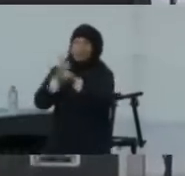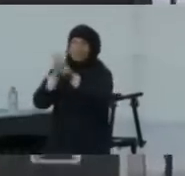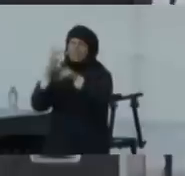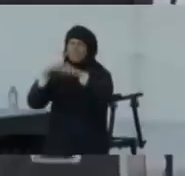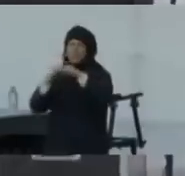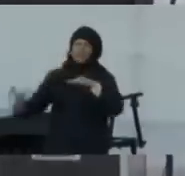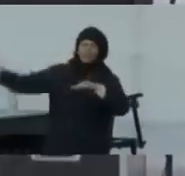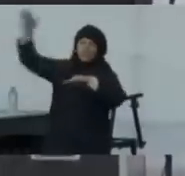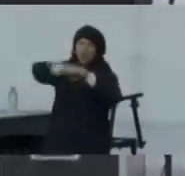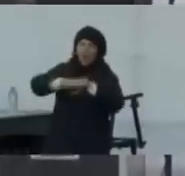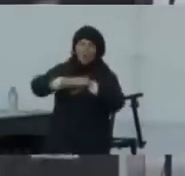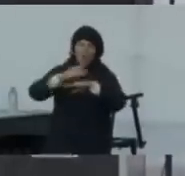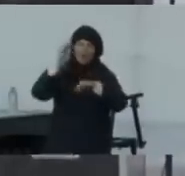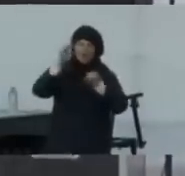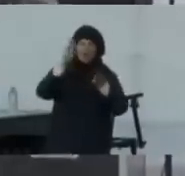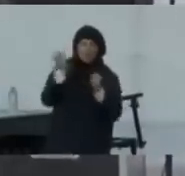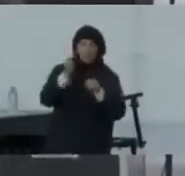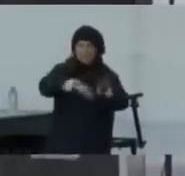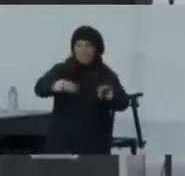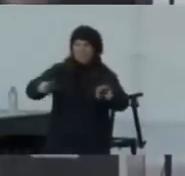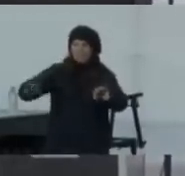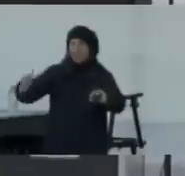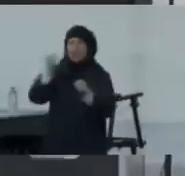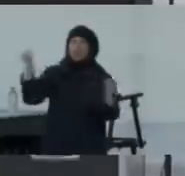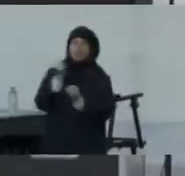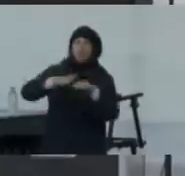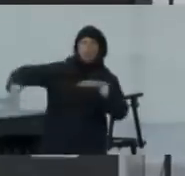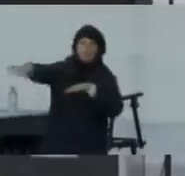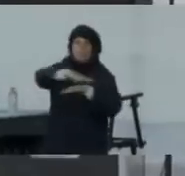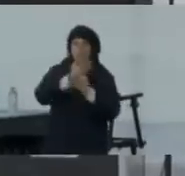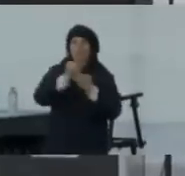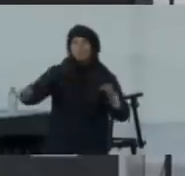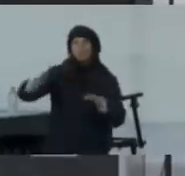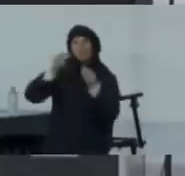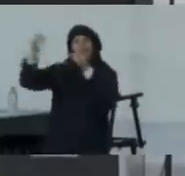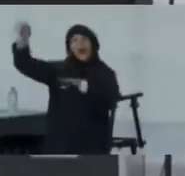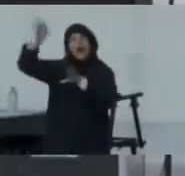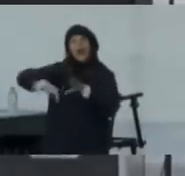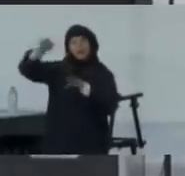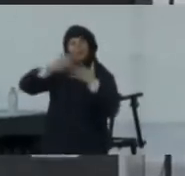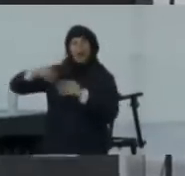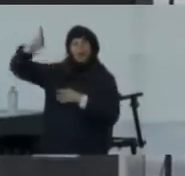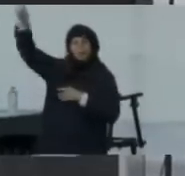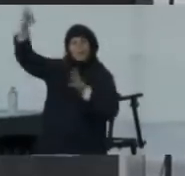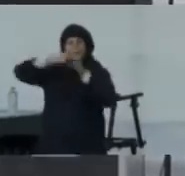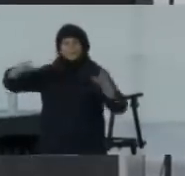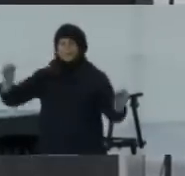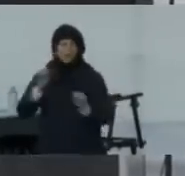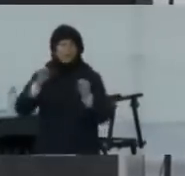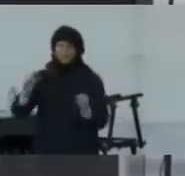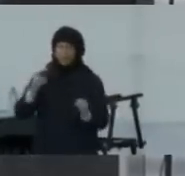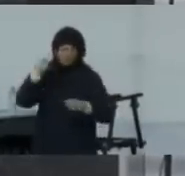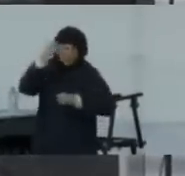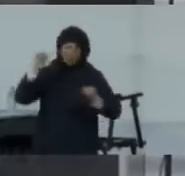puoi affittare una cosa che non è la tua per 100 anni. È incredibile quello che hanno fatto, è